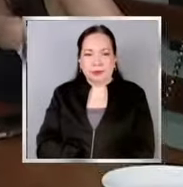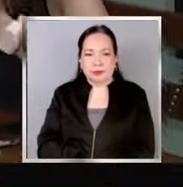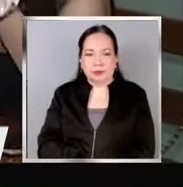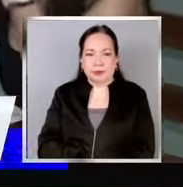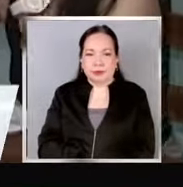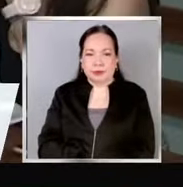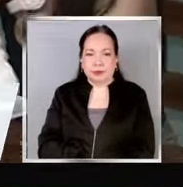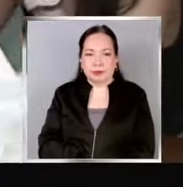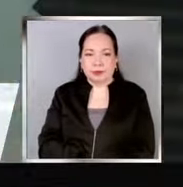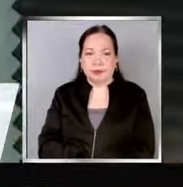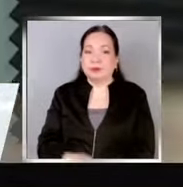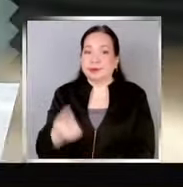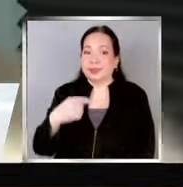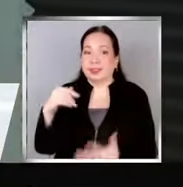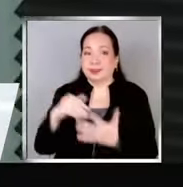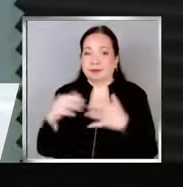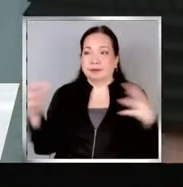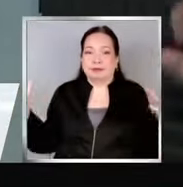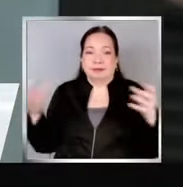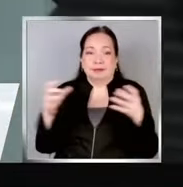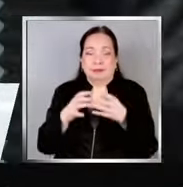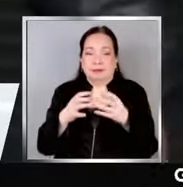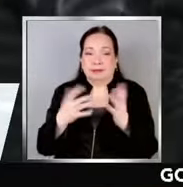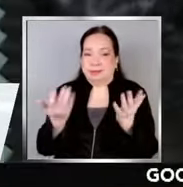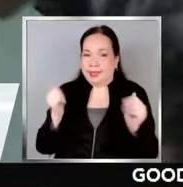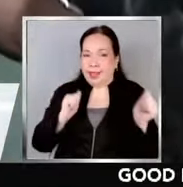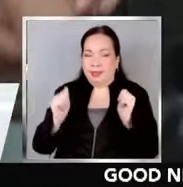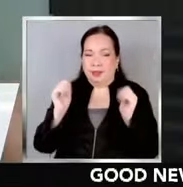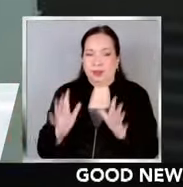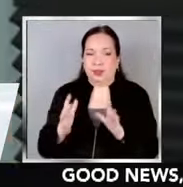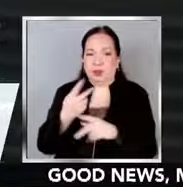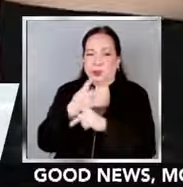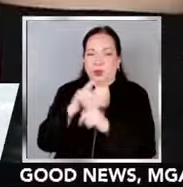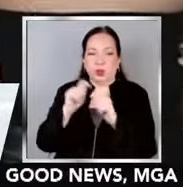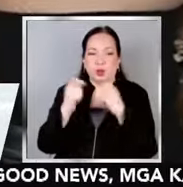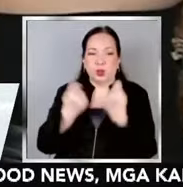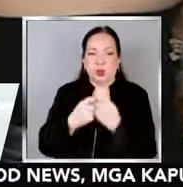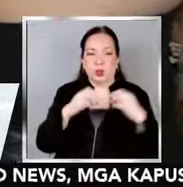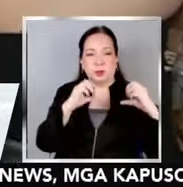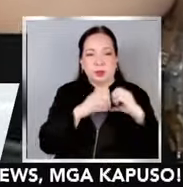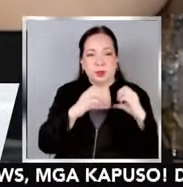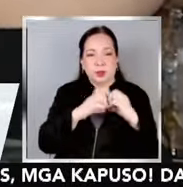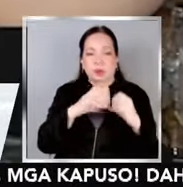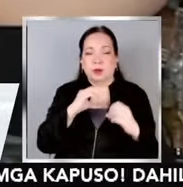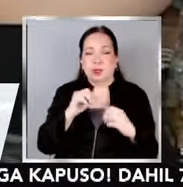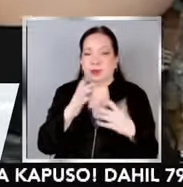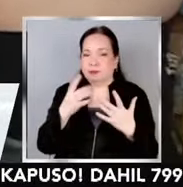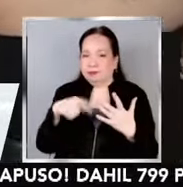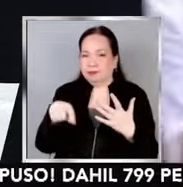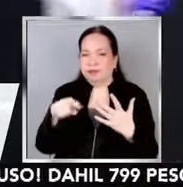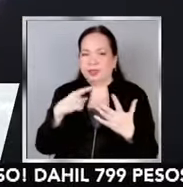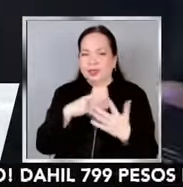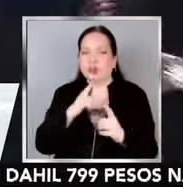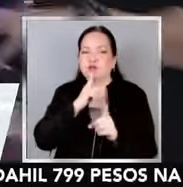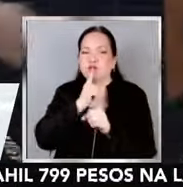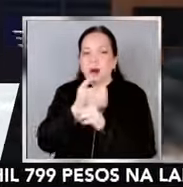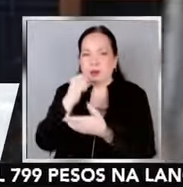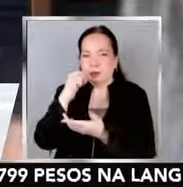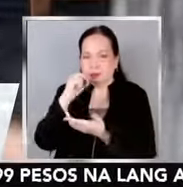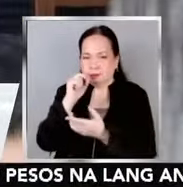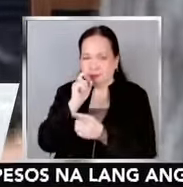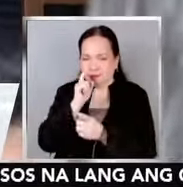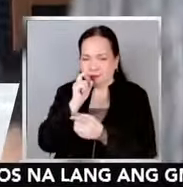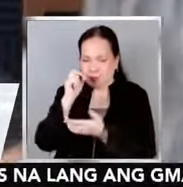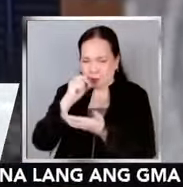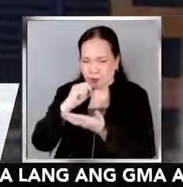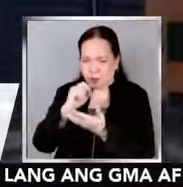Muling nagtipon-tipon ang cast at production team ng GMA Public Affairs at View Philippines series na The Right One kagabi. Ang Thanksgiving